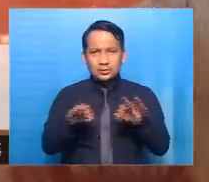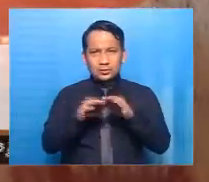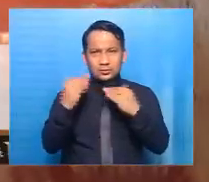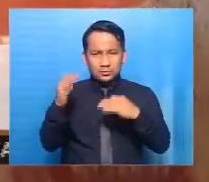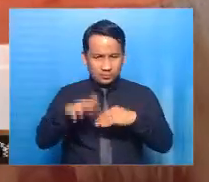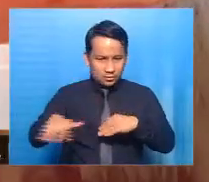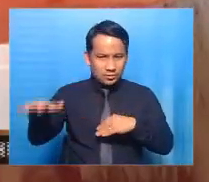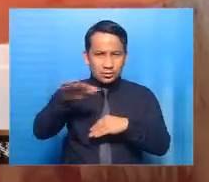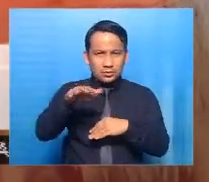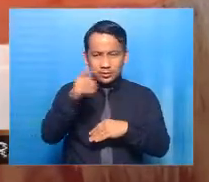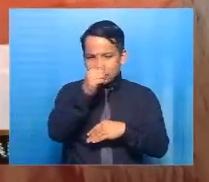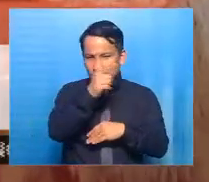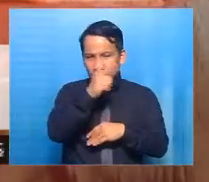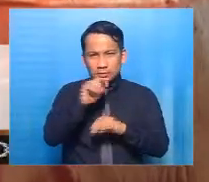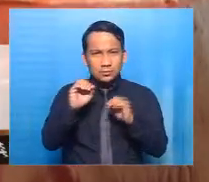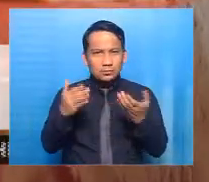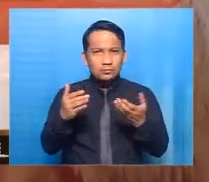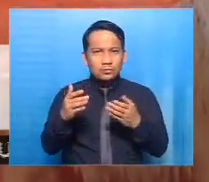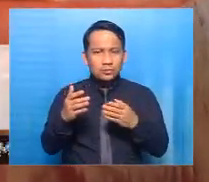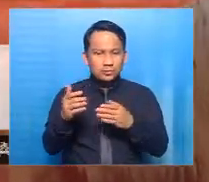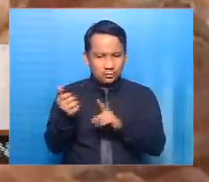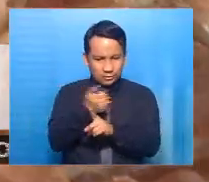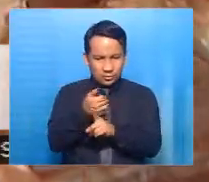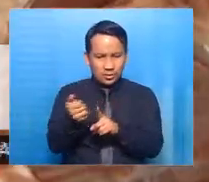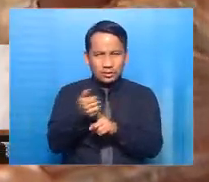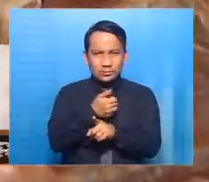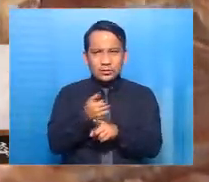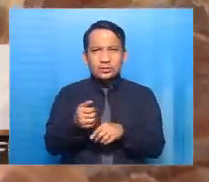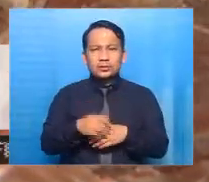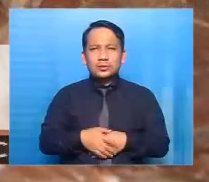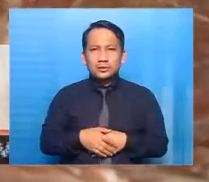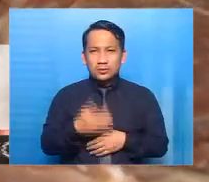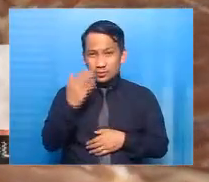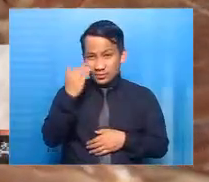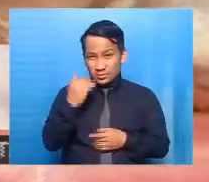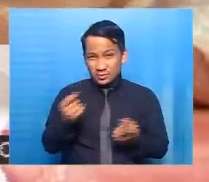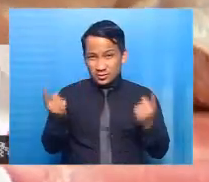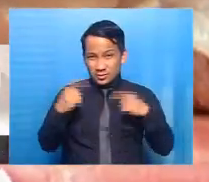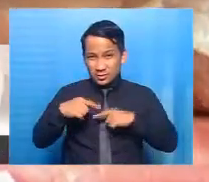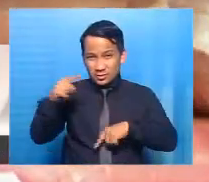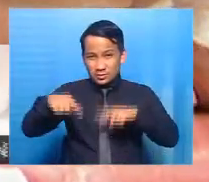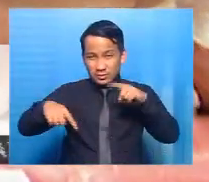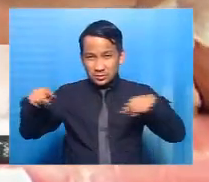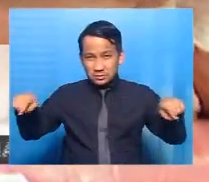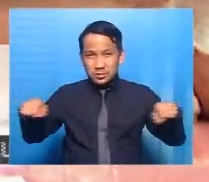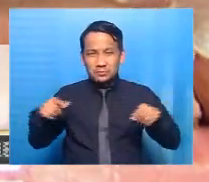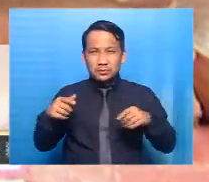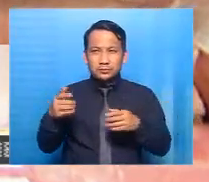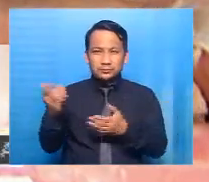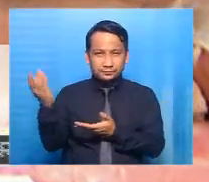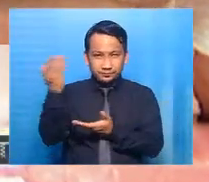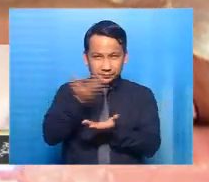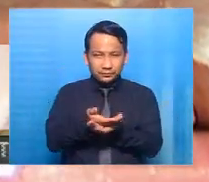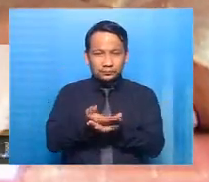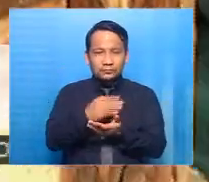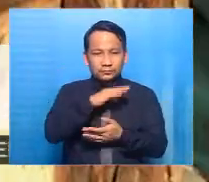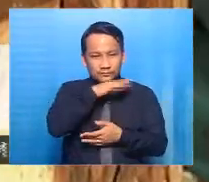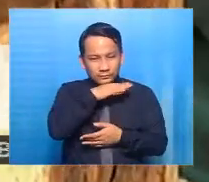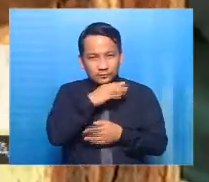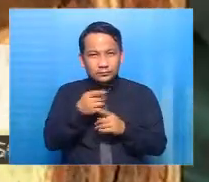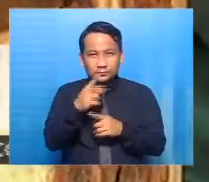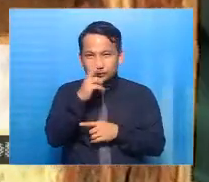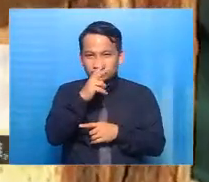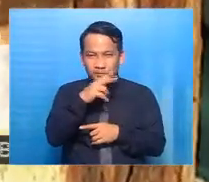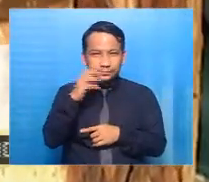cap sa buong Luzon para walang mananamantala. Nangyayari kasi sa ibang nagpapadating ng baboy galing sa